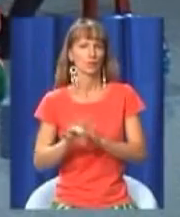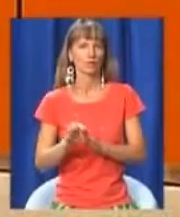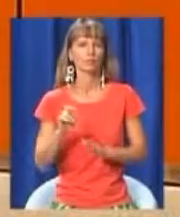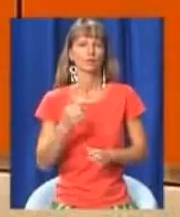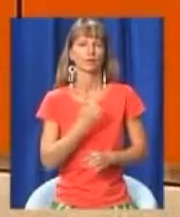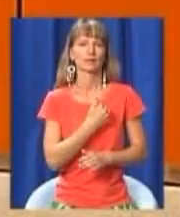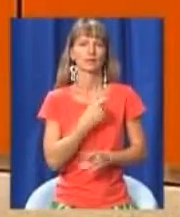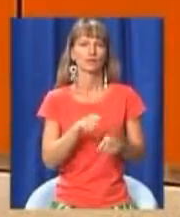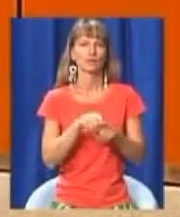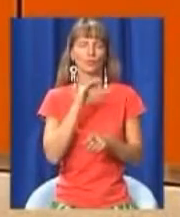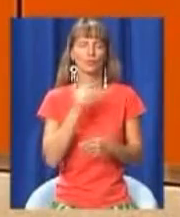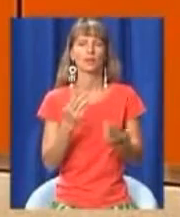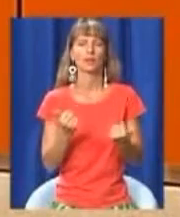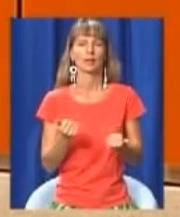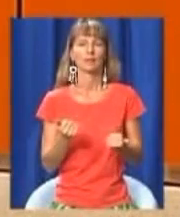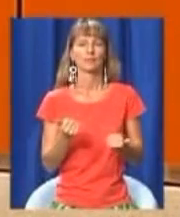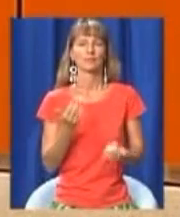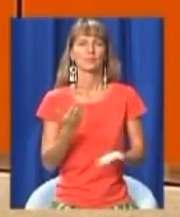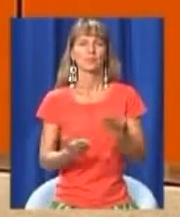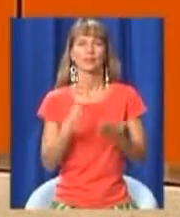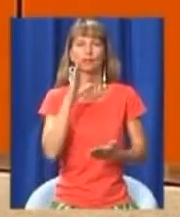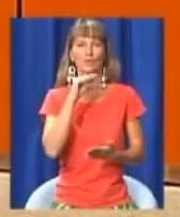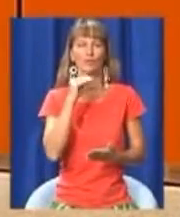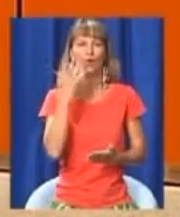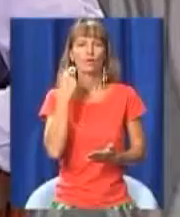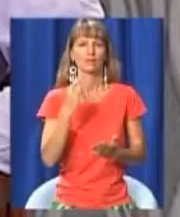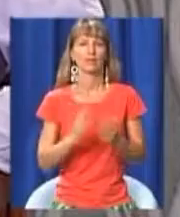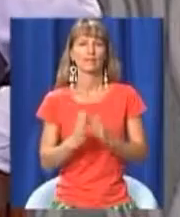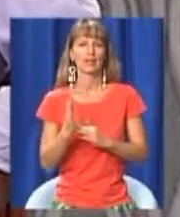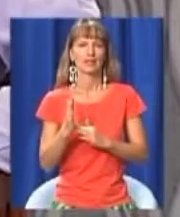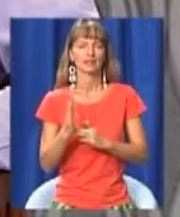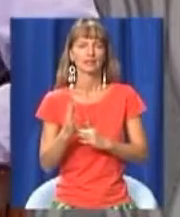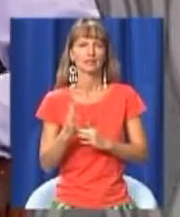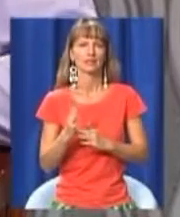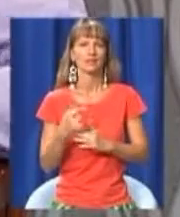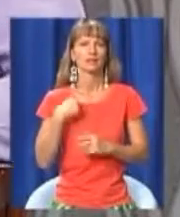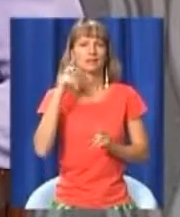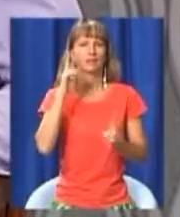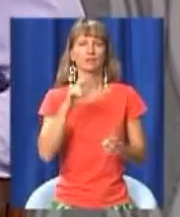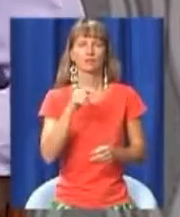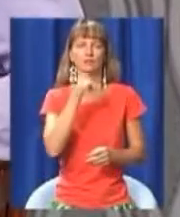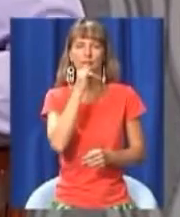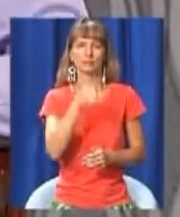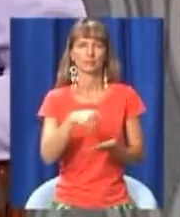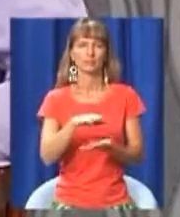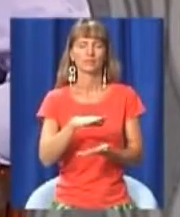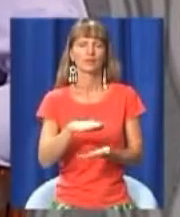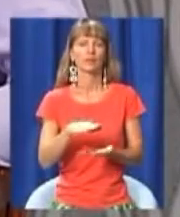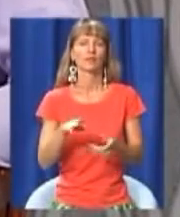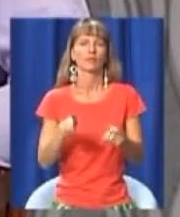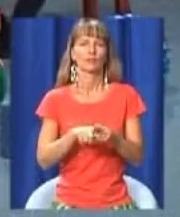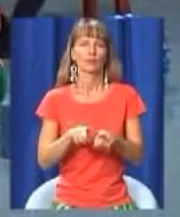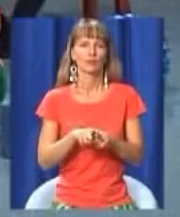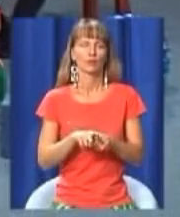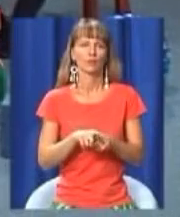цуцика? Да. Ну, мабуть, цуцика, а потім, коли б він виріс, ти б, ну я не знаю, ти б не змогла відмовитися, мені здається, все одно від